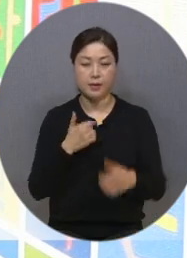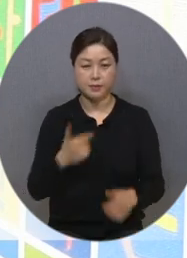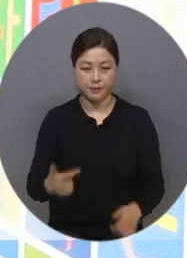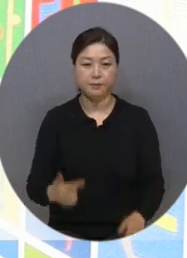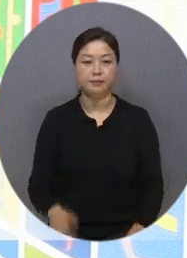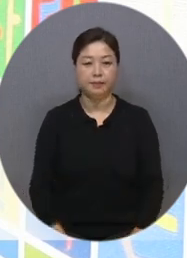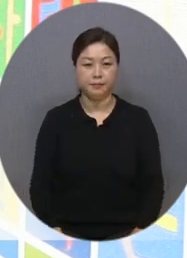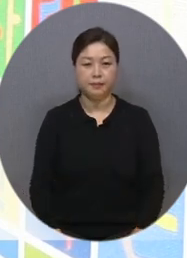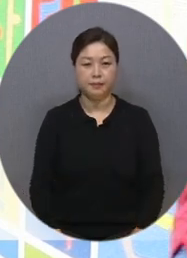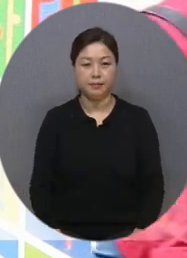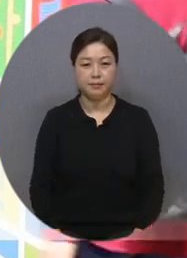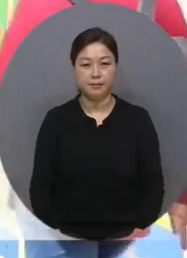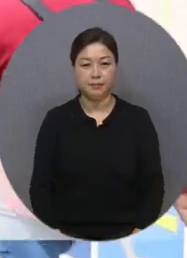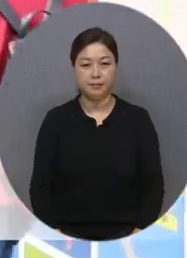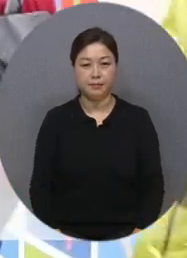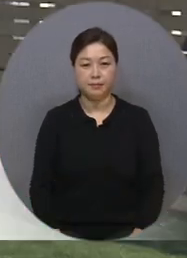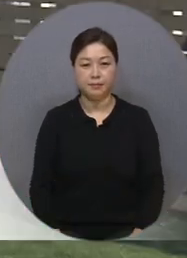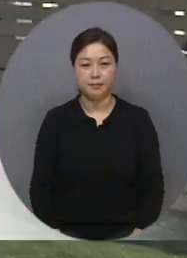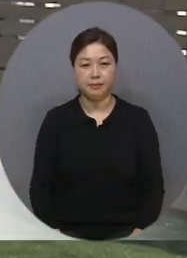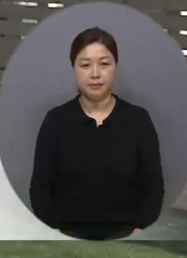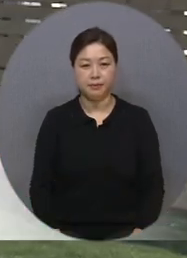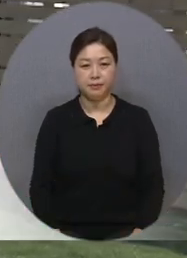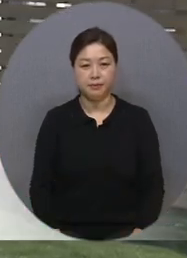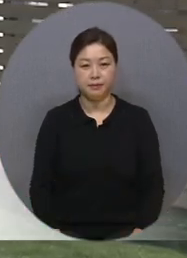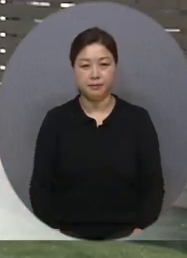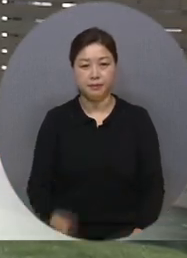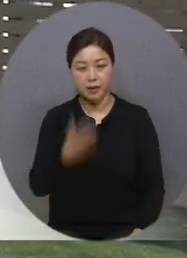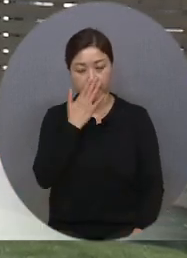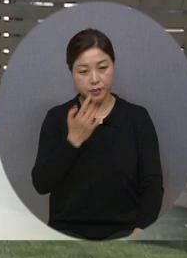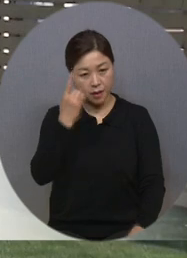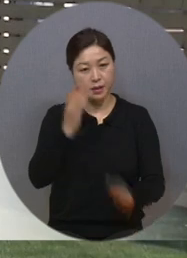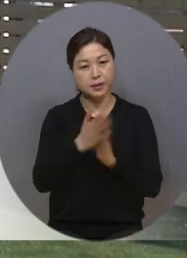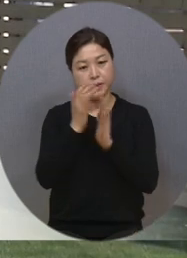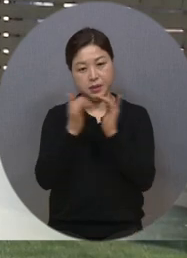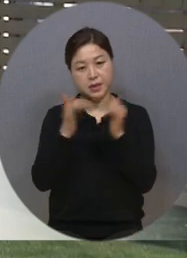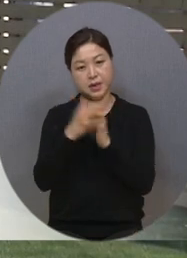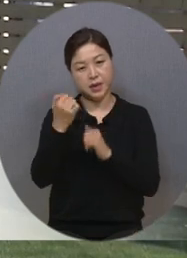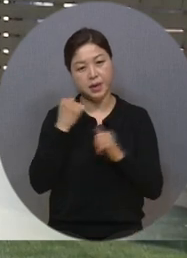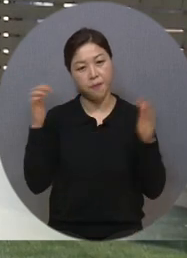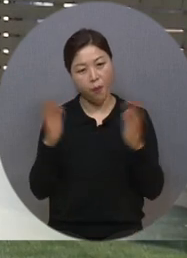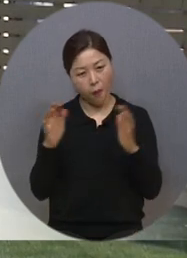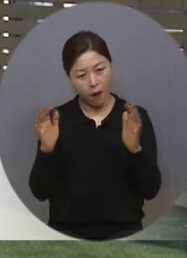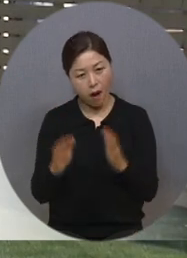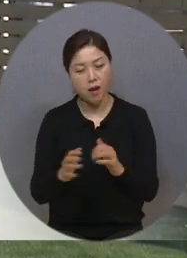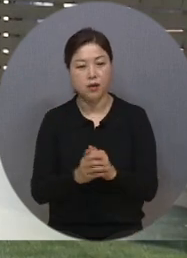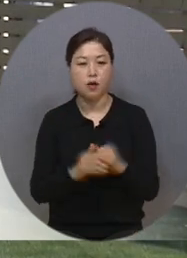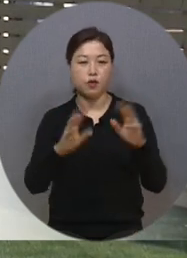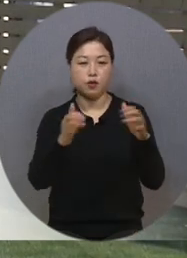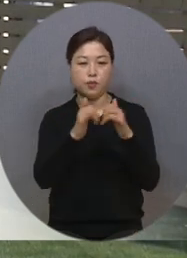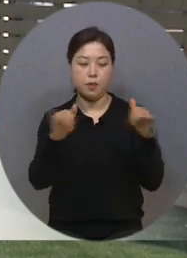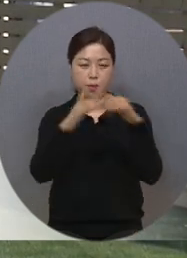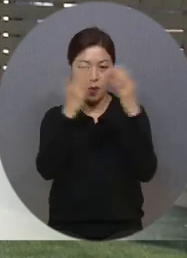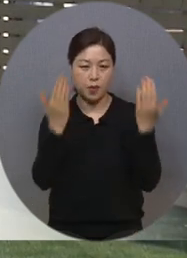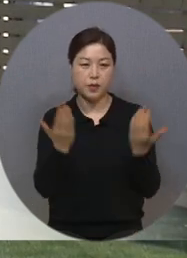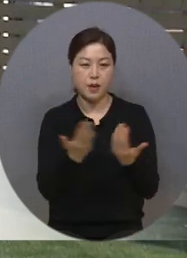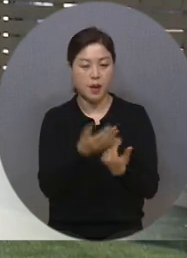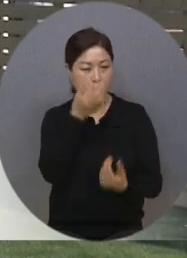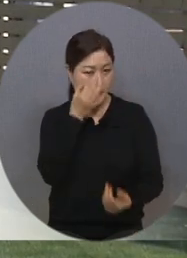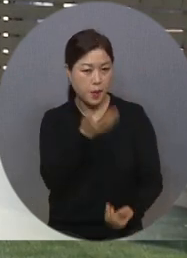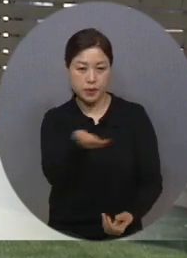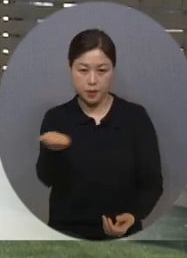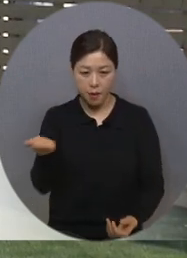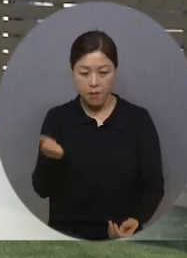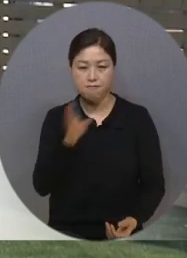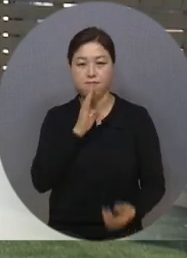기쁘고 좋습니다. 순천 시민들이 그동안 힘을 모은 것들을 전 국민에게 알릴 수 있어서 정말